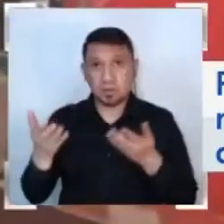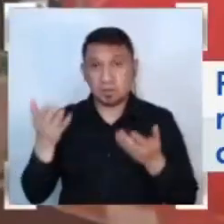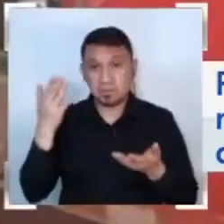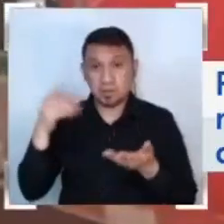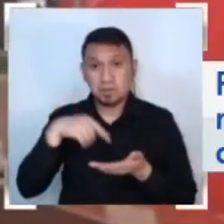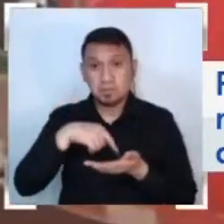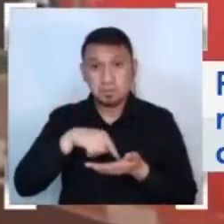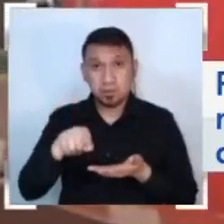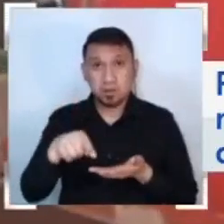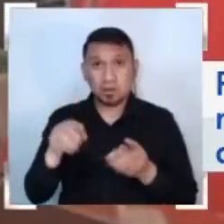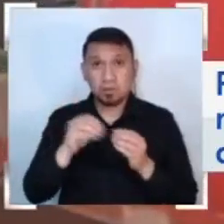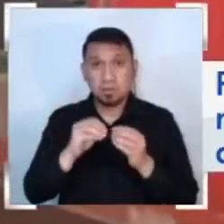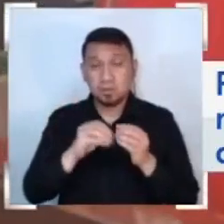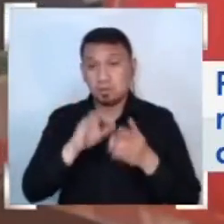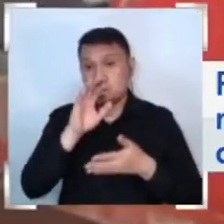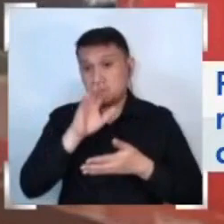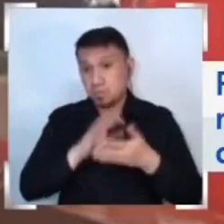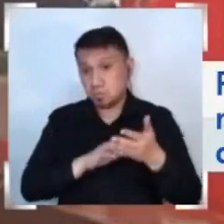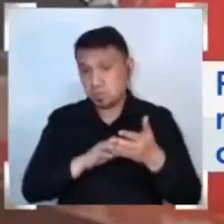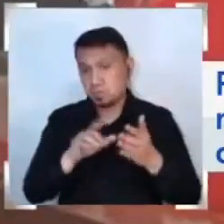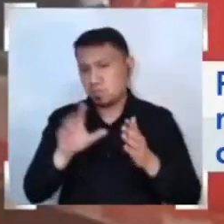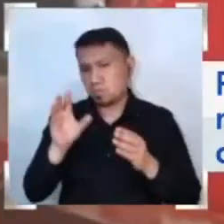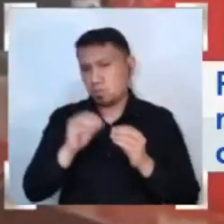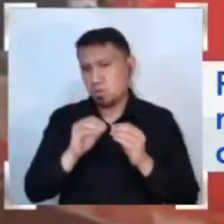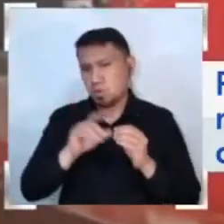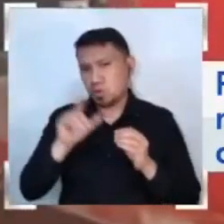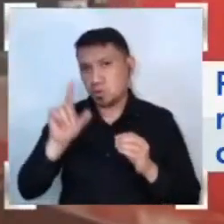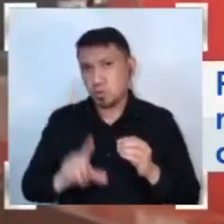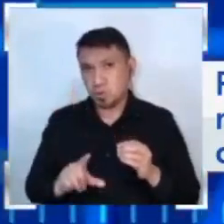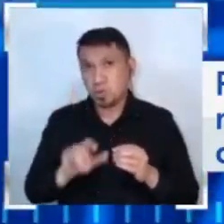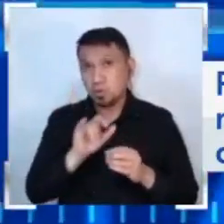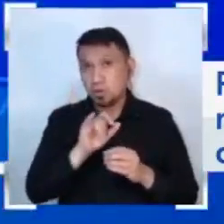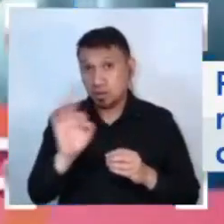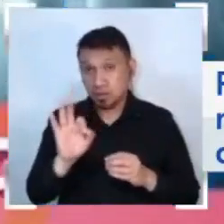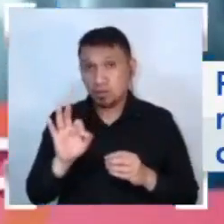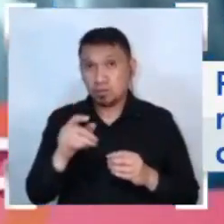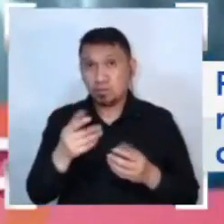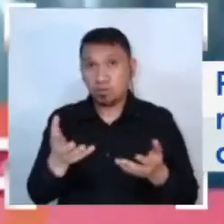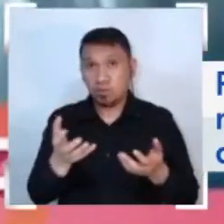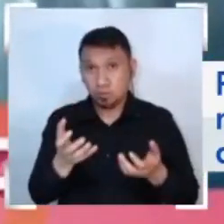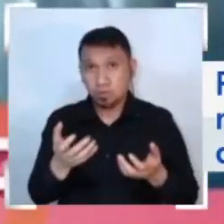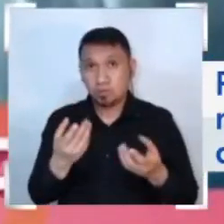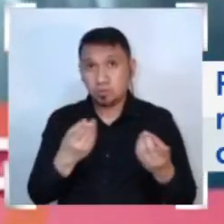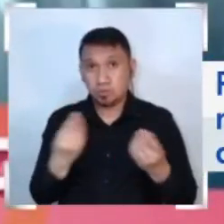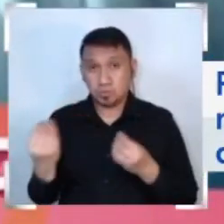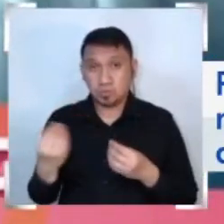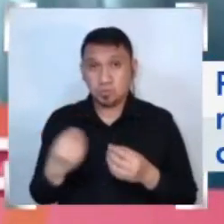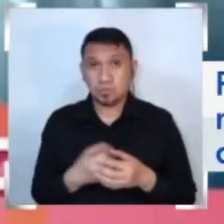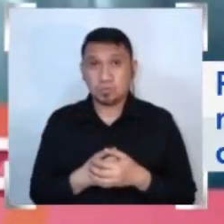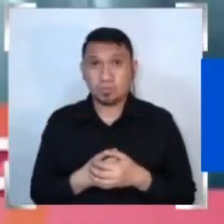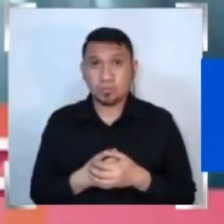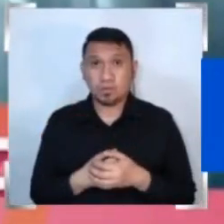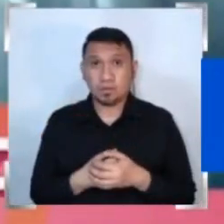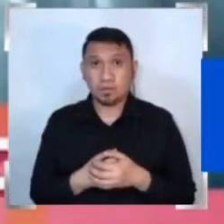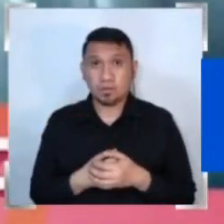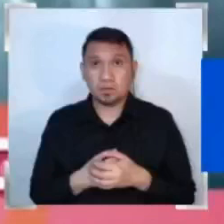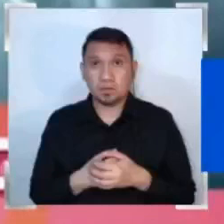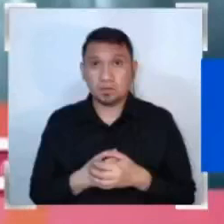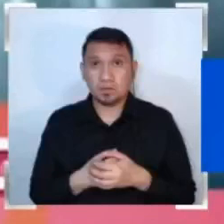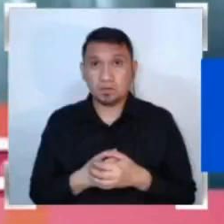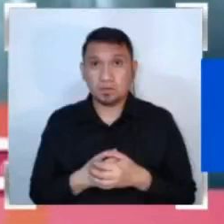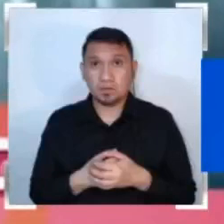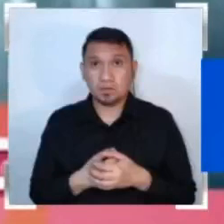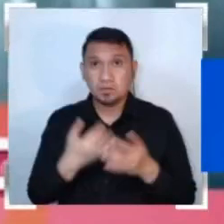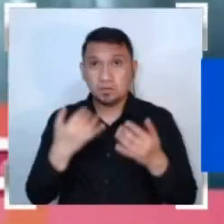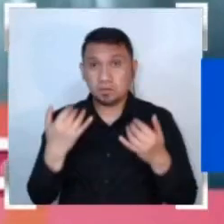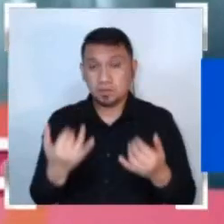mas mababang estate tax ang mga Marcos kung ginusto nila. They should have availed of the tax amnesty law which